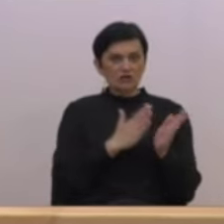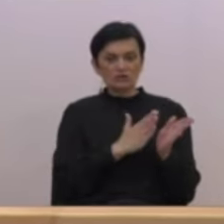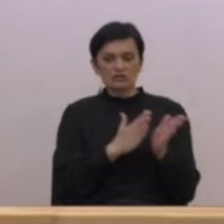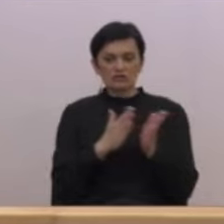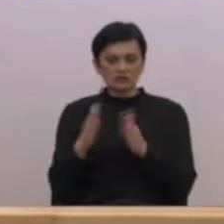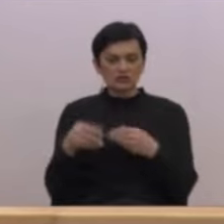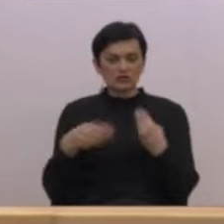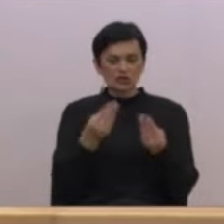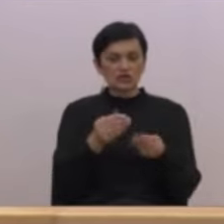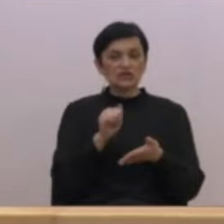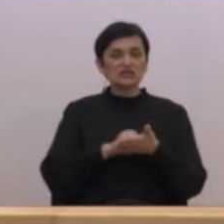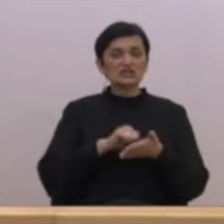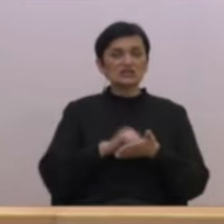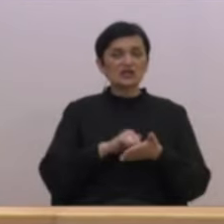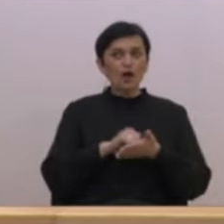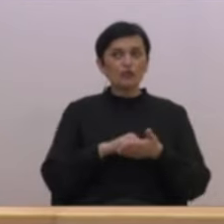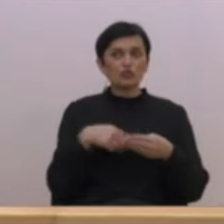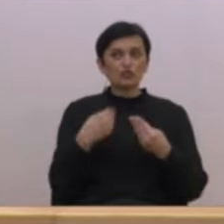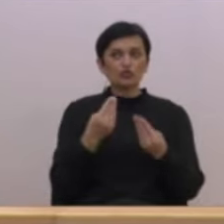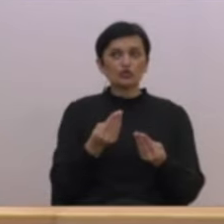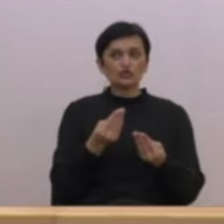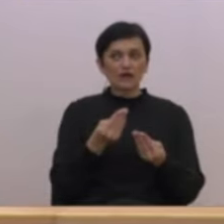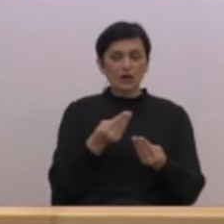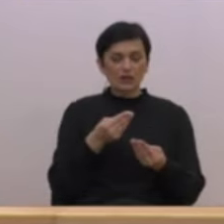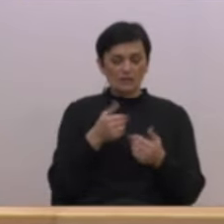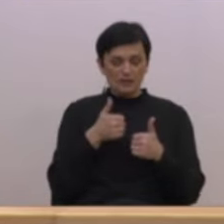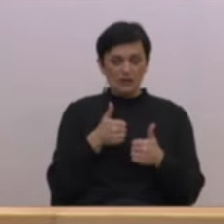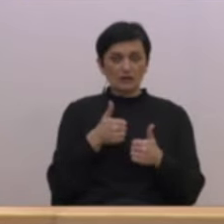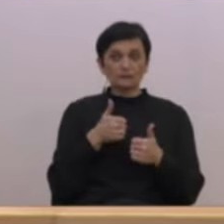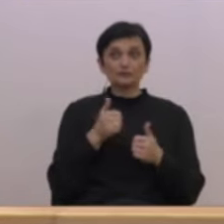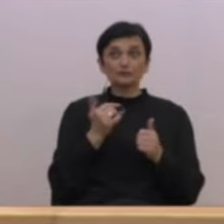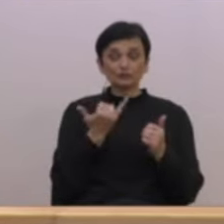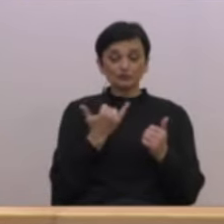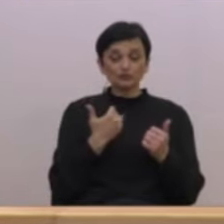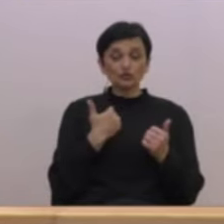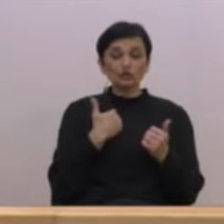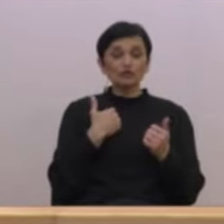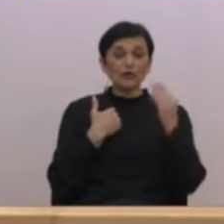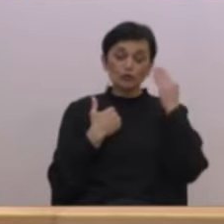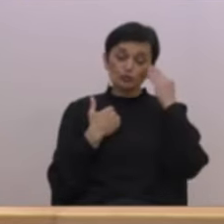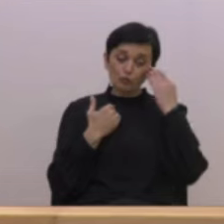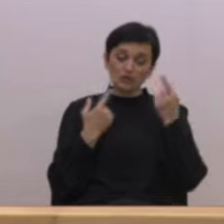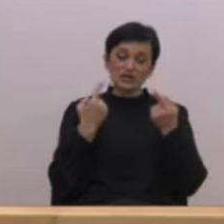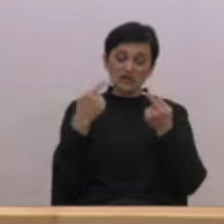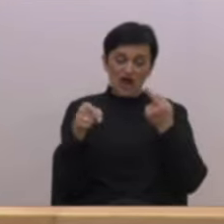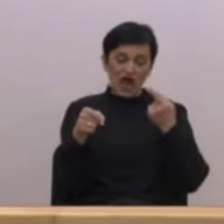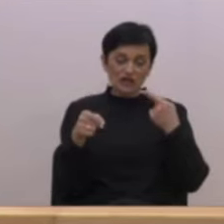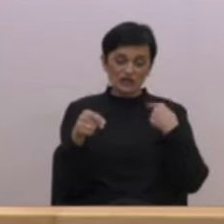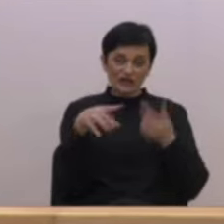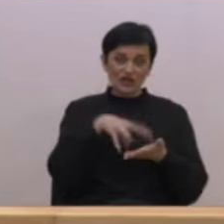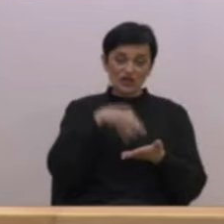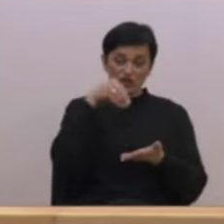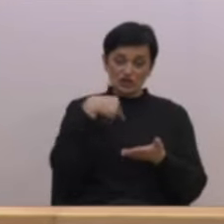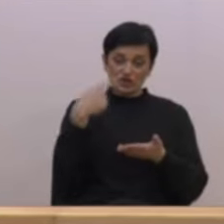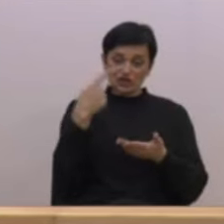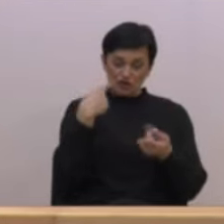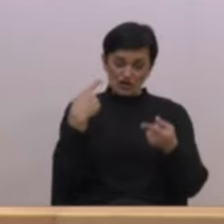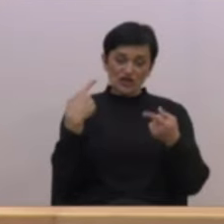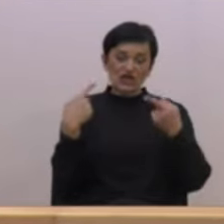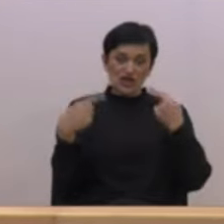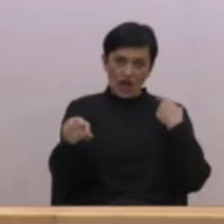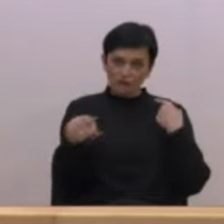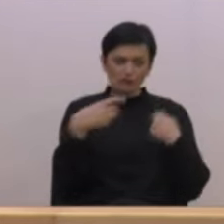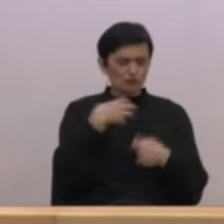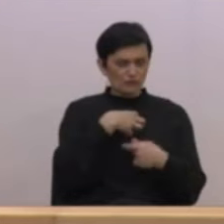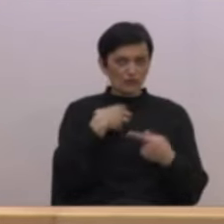მისცა საფუძველი კარგი სათავე დაუდო. განსხვავდება ხო ჩვენი პოზიცია ამასთან დაკავშირებით გირჩთან. განსხვავდება